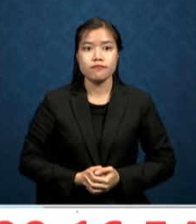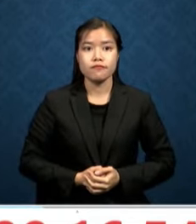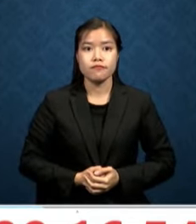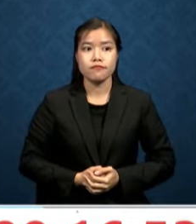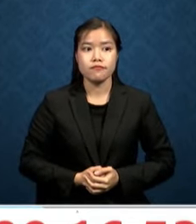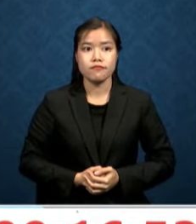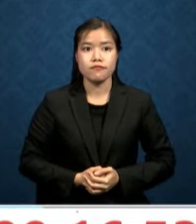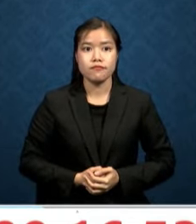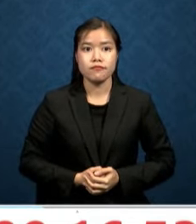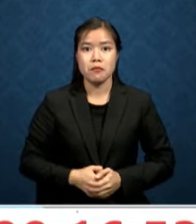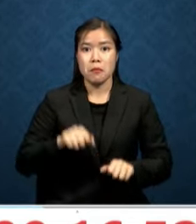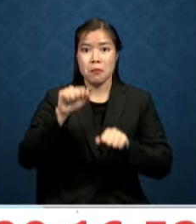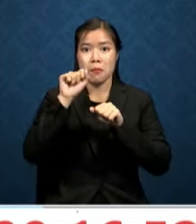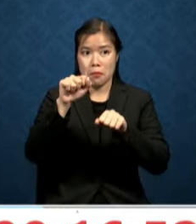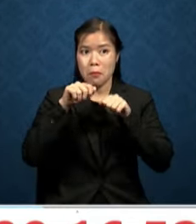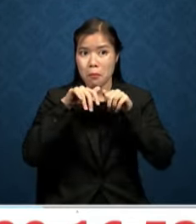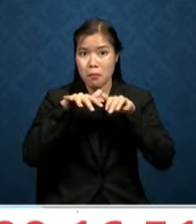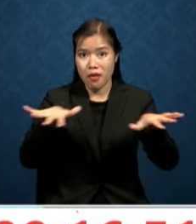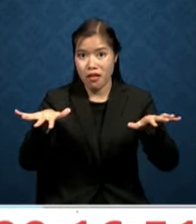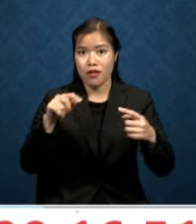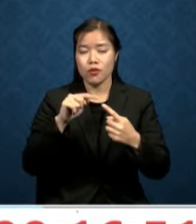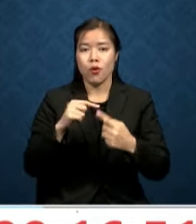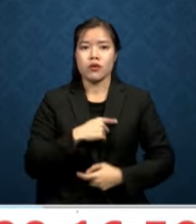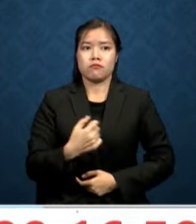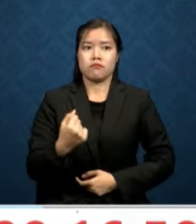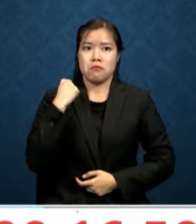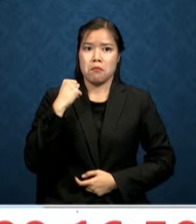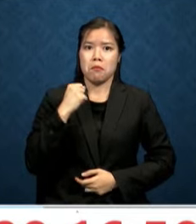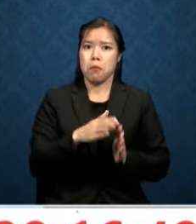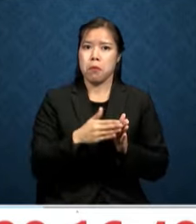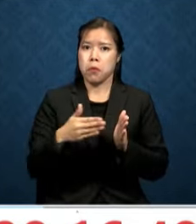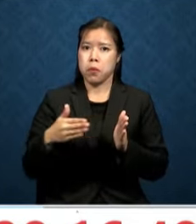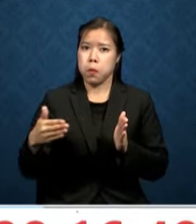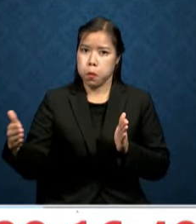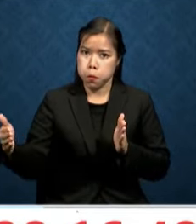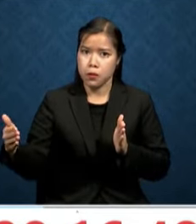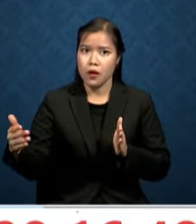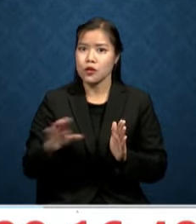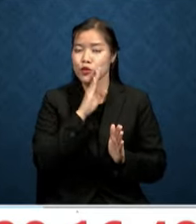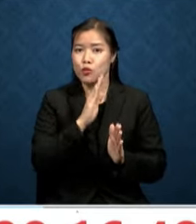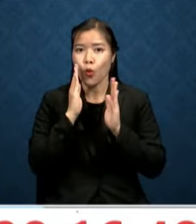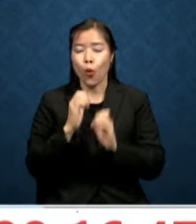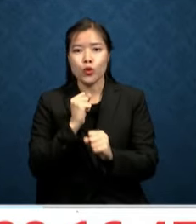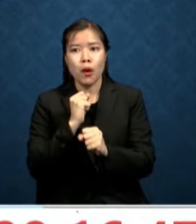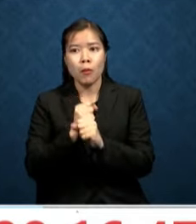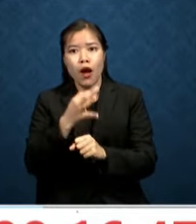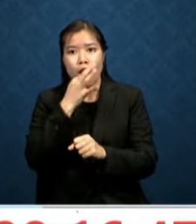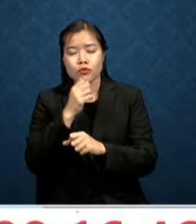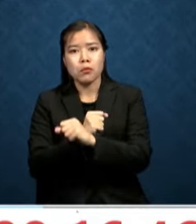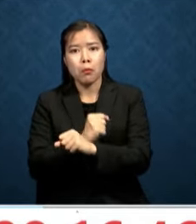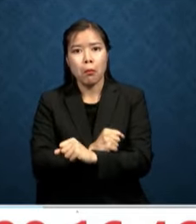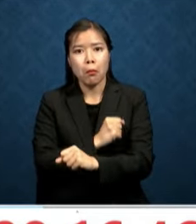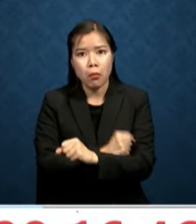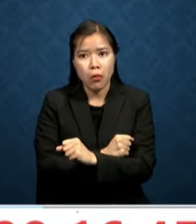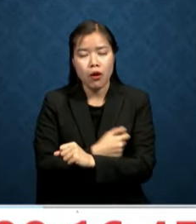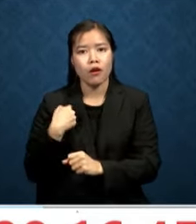นอนว่าท่านได้ประกาศความมุ่งมั่นต่อเนื่องนะครับเรียกว่าผมคิดว่าถ้าเกิดเป็นพี่น้องแรงงานเนี่ยก็จะเห็นว่ารัฐมนตรีท่านนี้นะครับมีความมุ่งมั่นเ